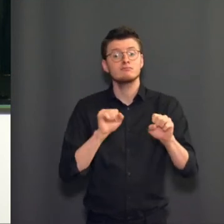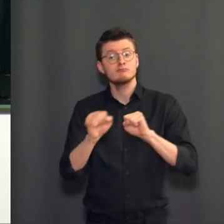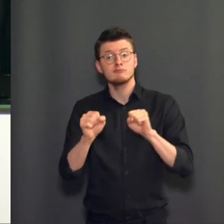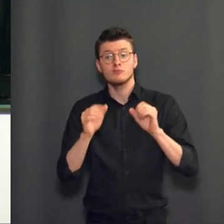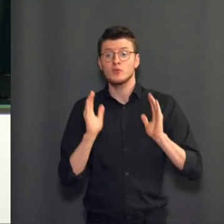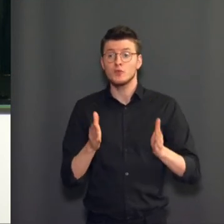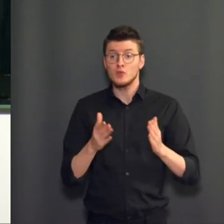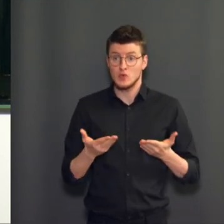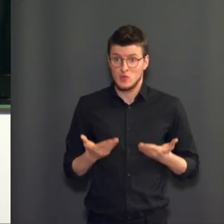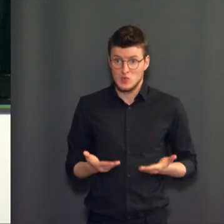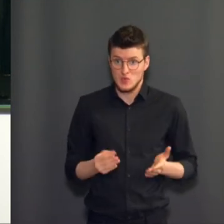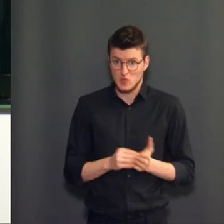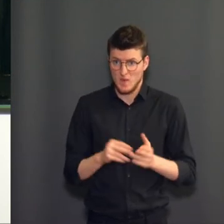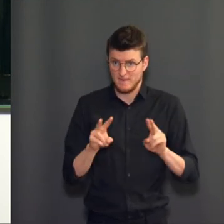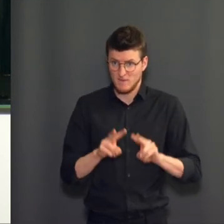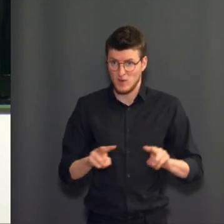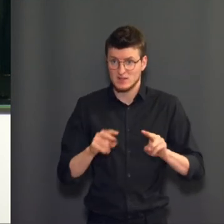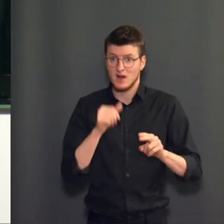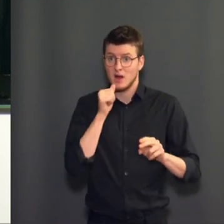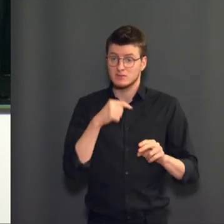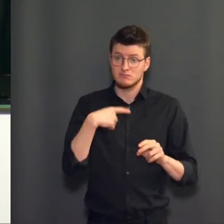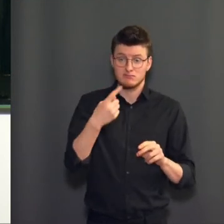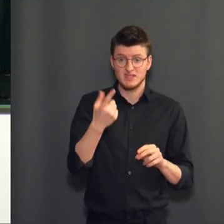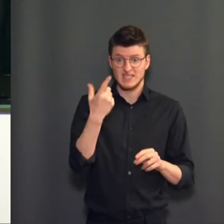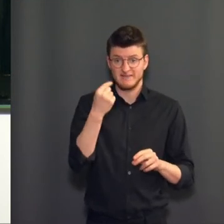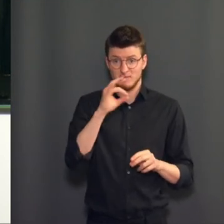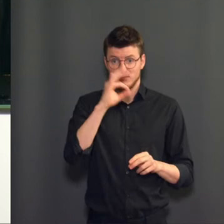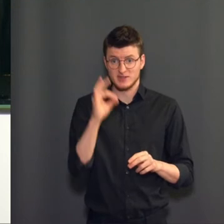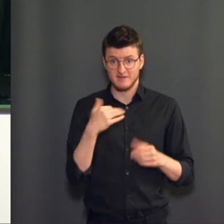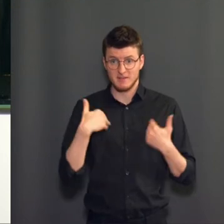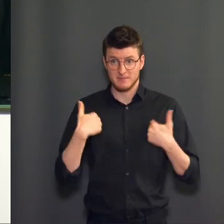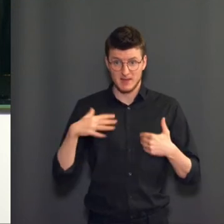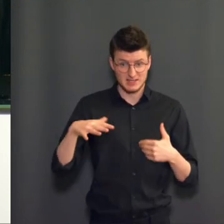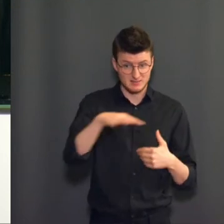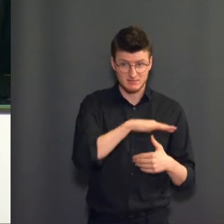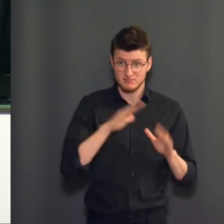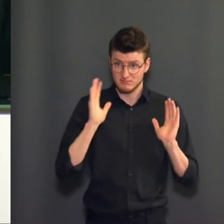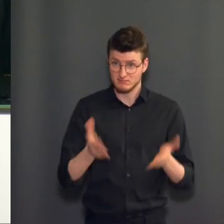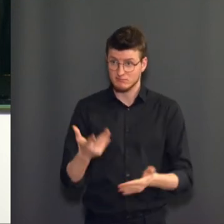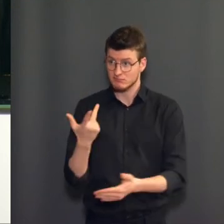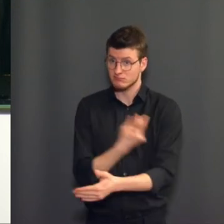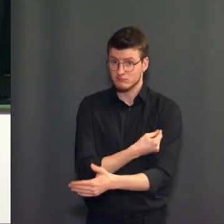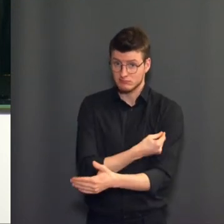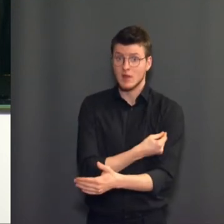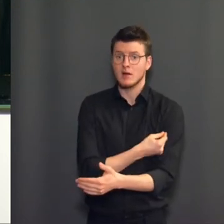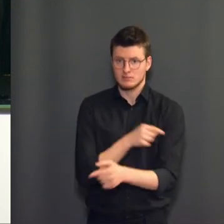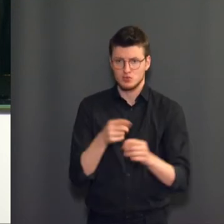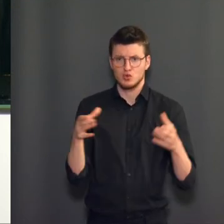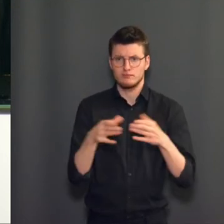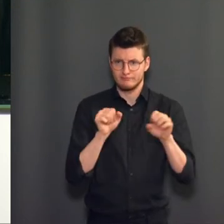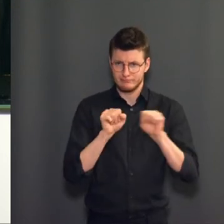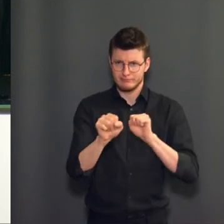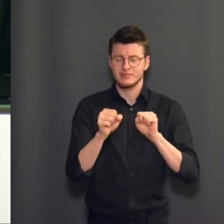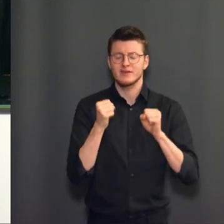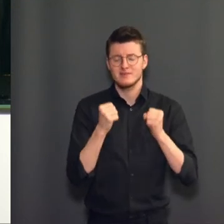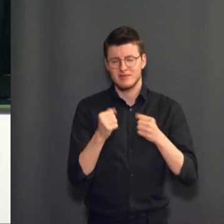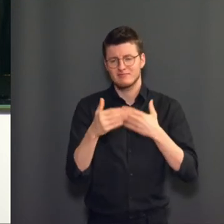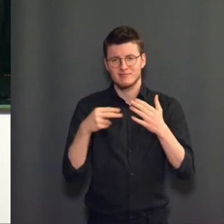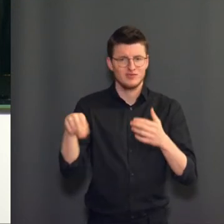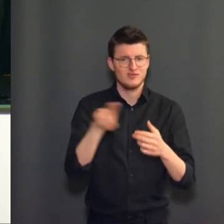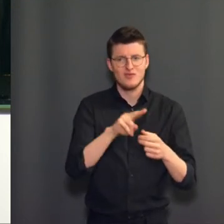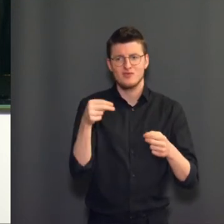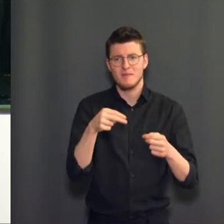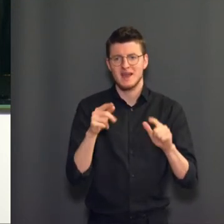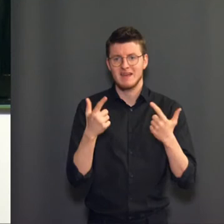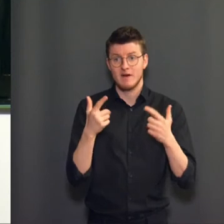70% van ons zich laat vaccineren. Alleen dan kunnen we terugkeren naar het normale leven van voordien. Dank